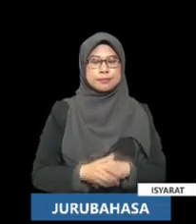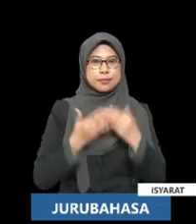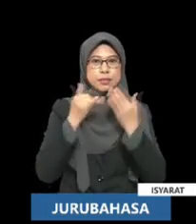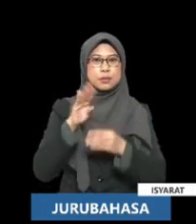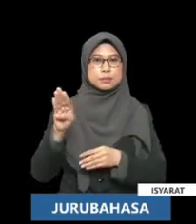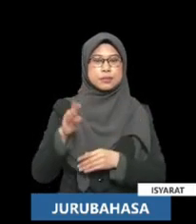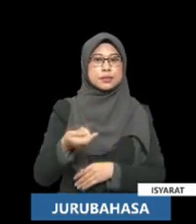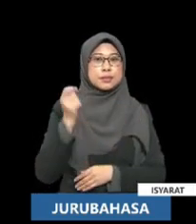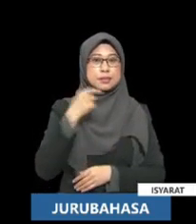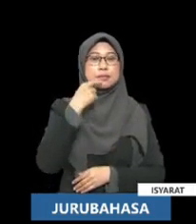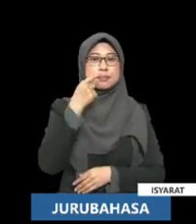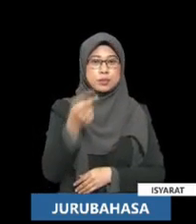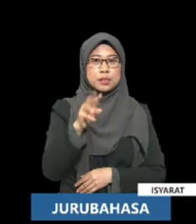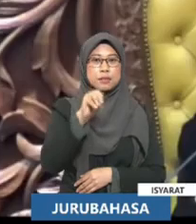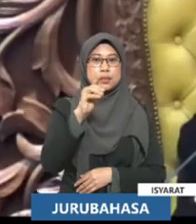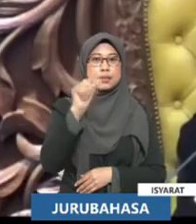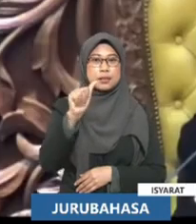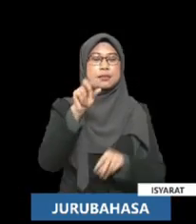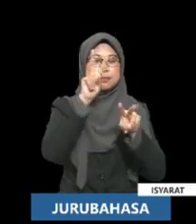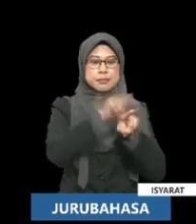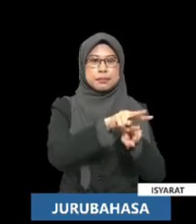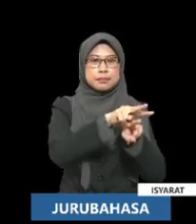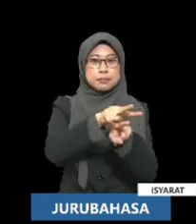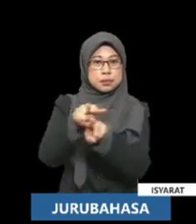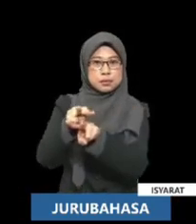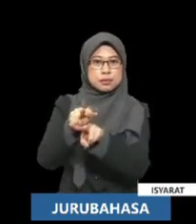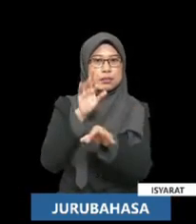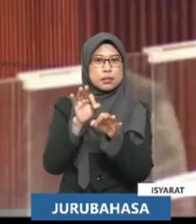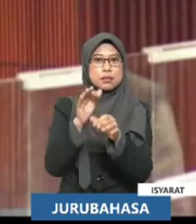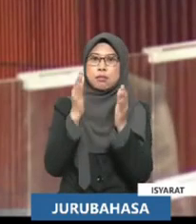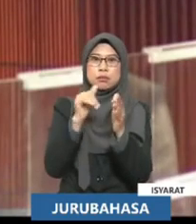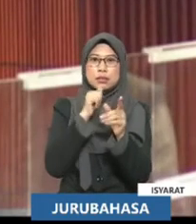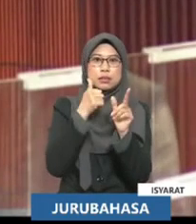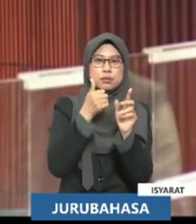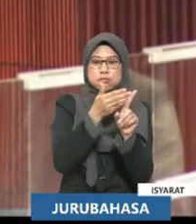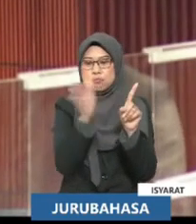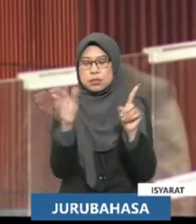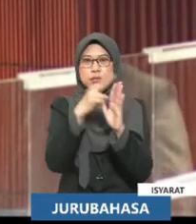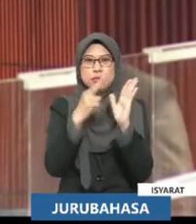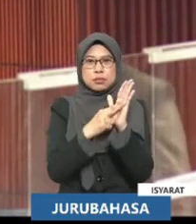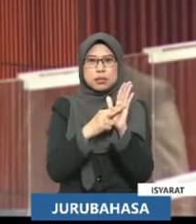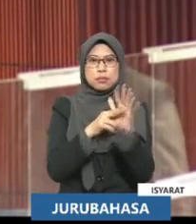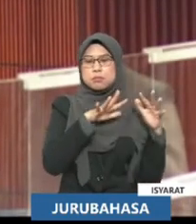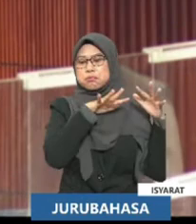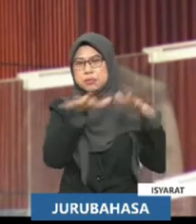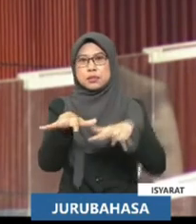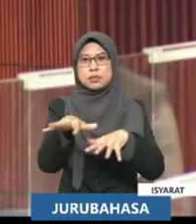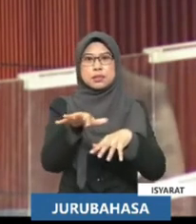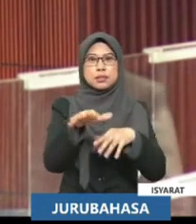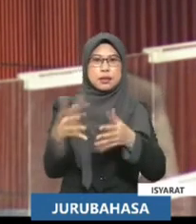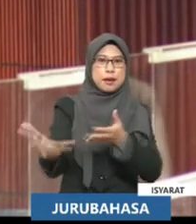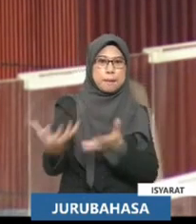Hai dan sini petua Smart panel bagi waktu wilayah lumpur ini memang semua gitu maklum ya dapat membantu untuk